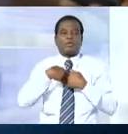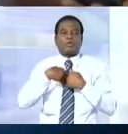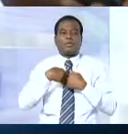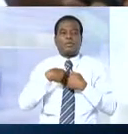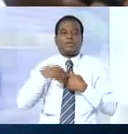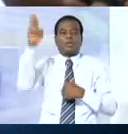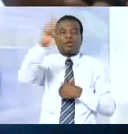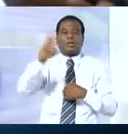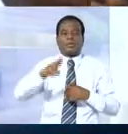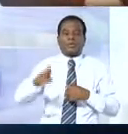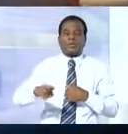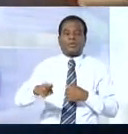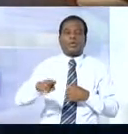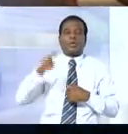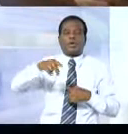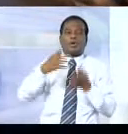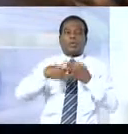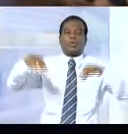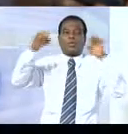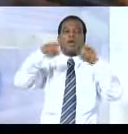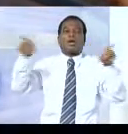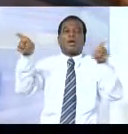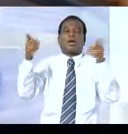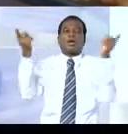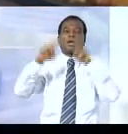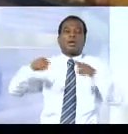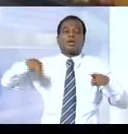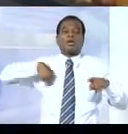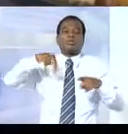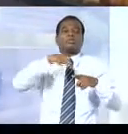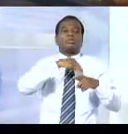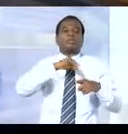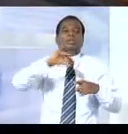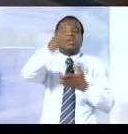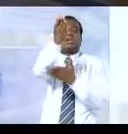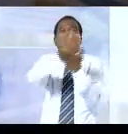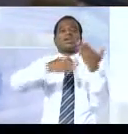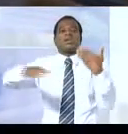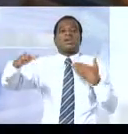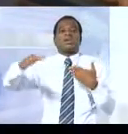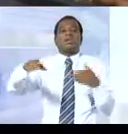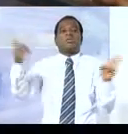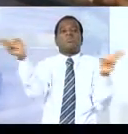les résultats que nous méritons quand bien même. Il y a quelques